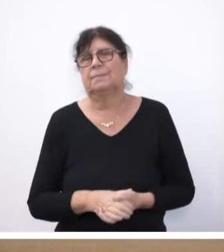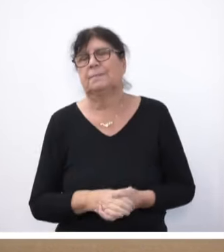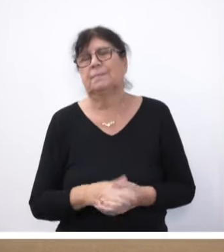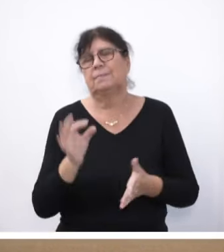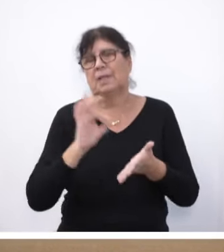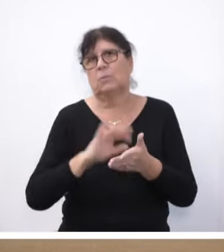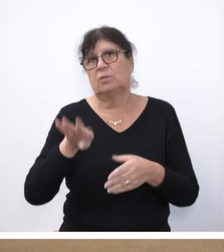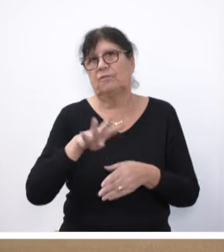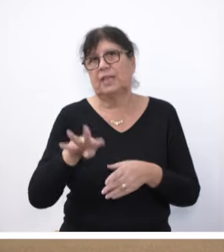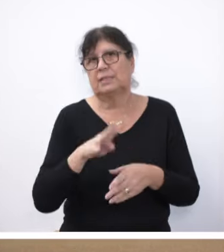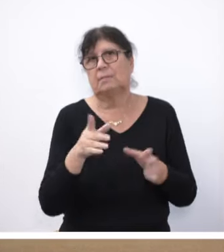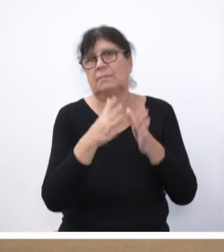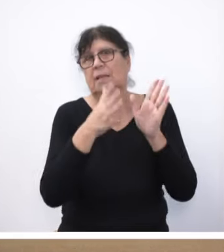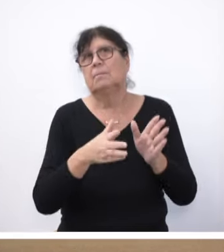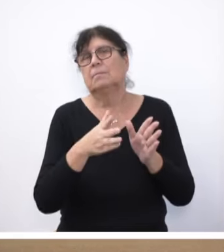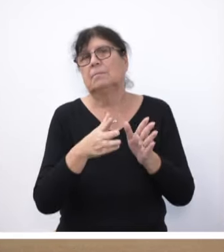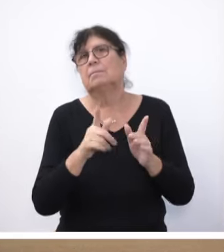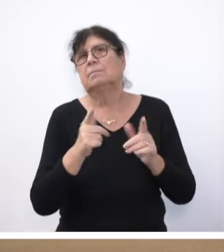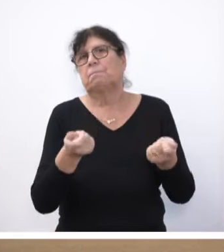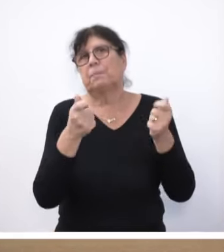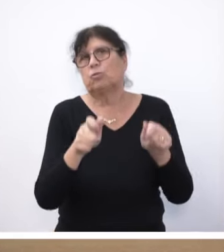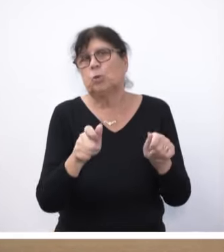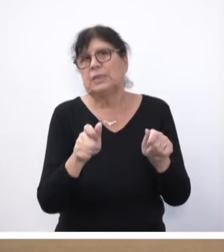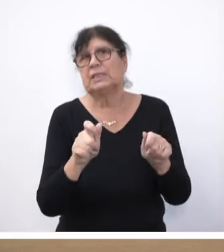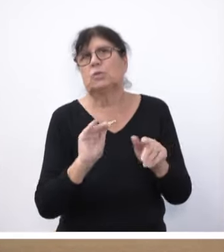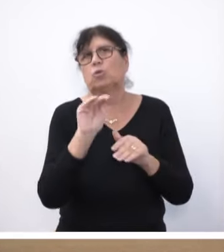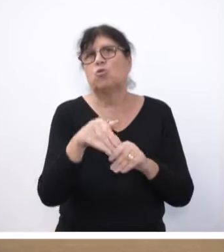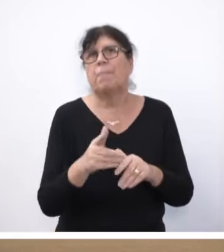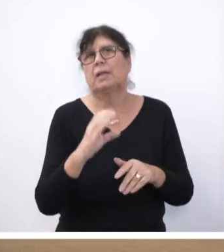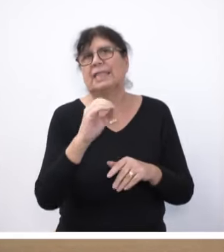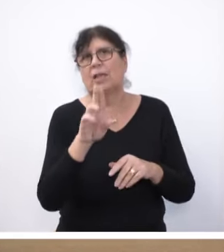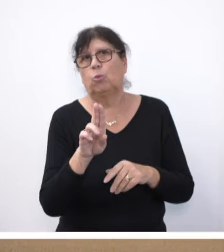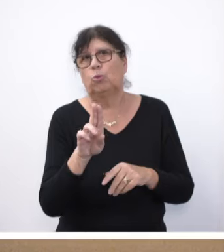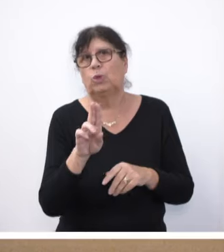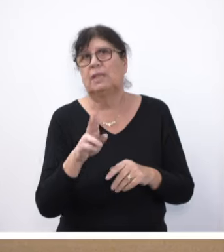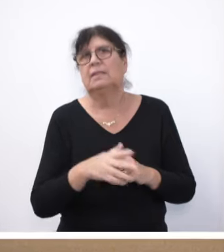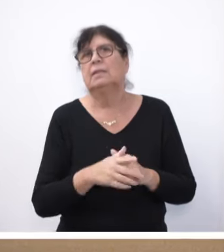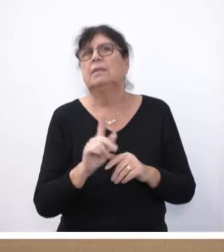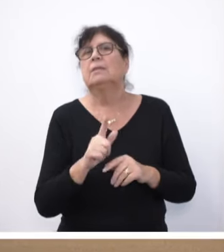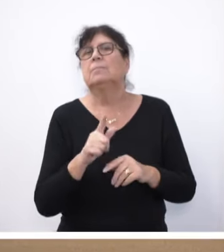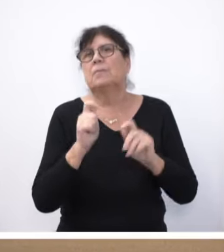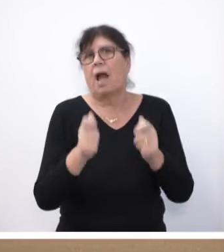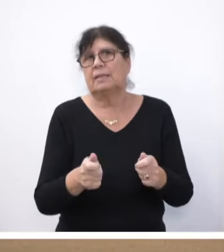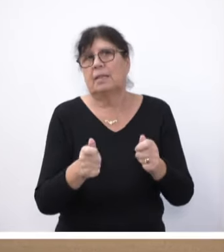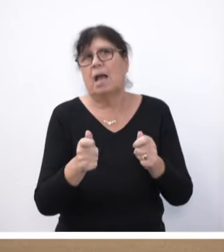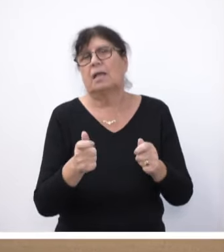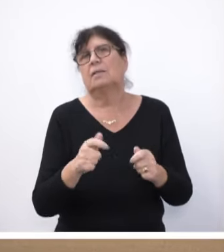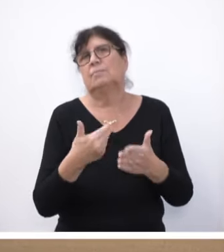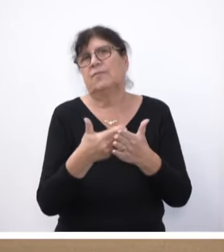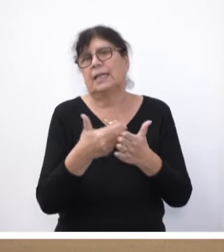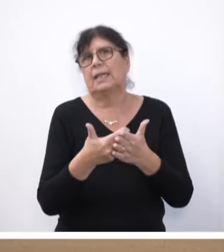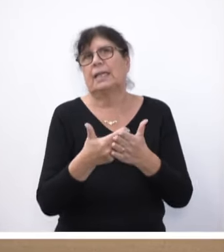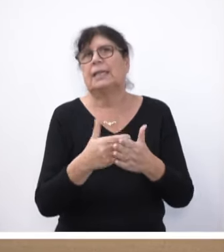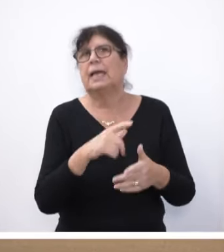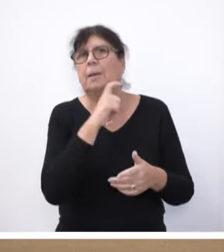Zu Punkt 14 der Tagesordnung, Beschlussfassung über den von der CDU-Landtagsfraktion eingebrachten Antrag betreffend